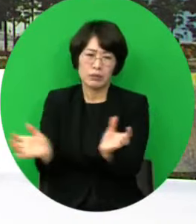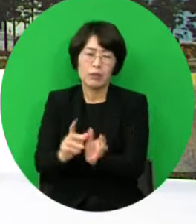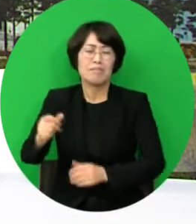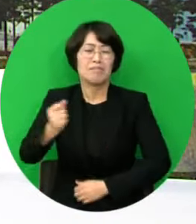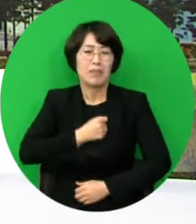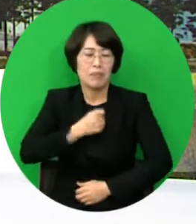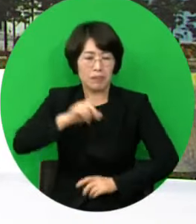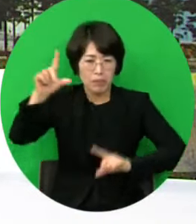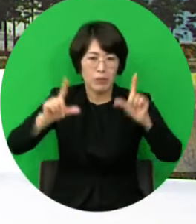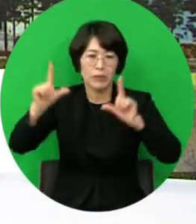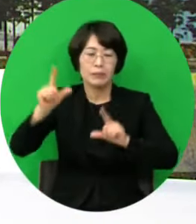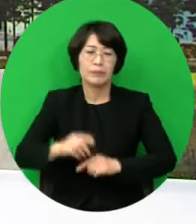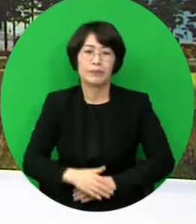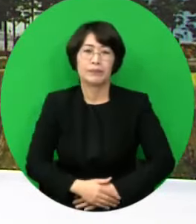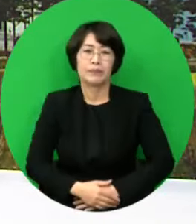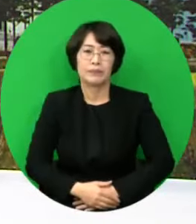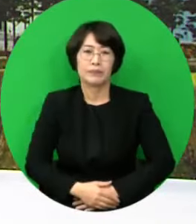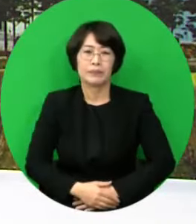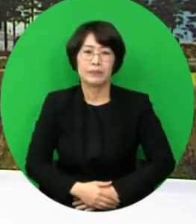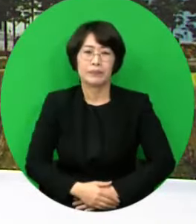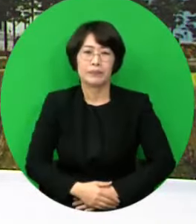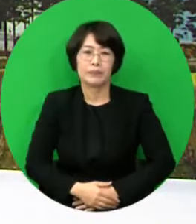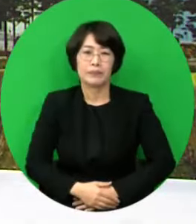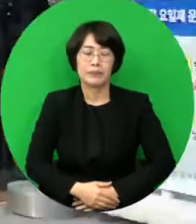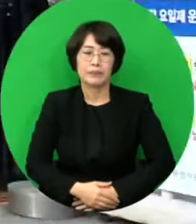답답해 하고 있습니다 김훈